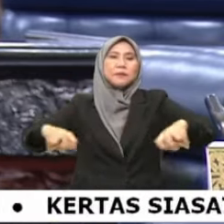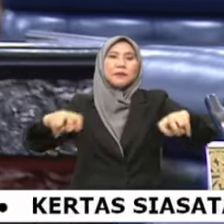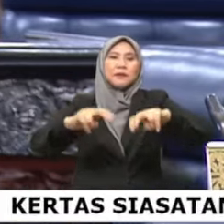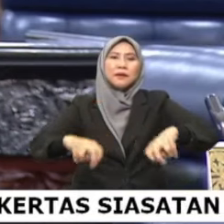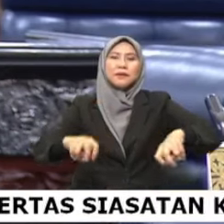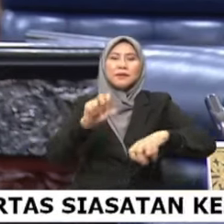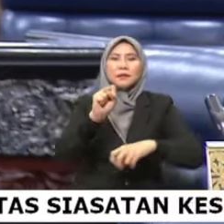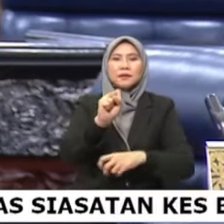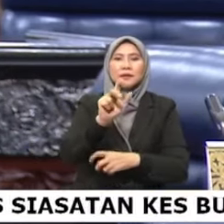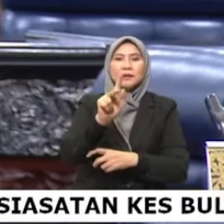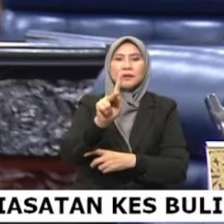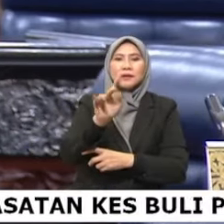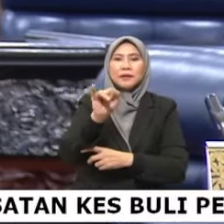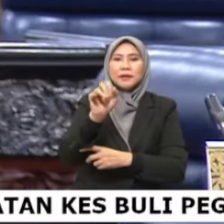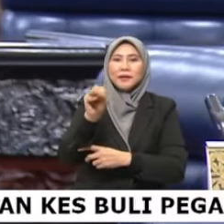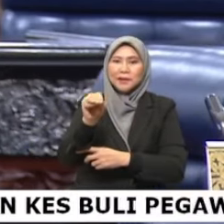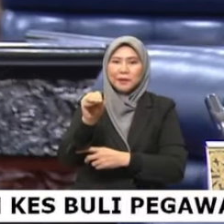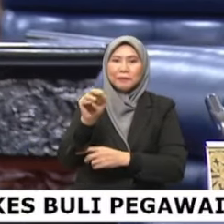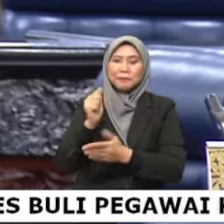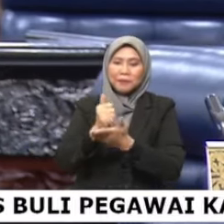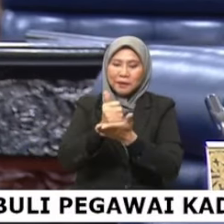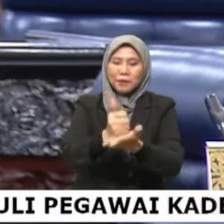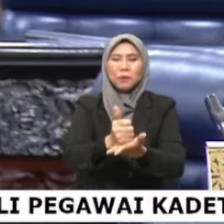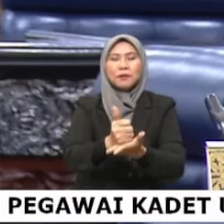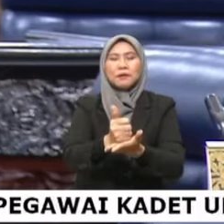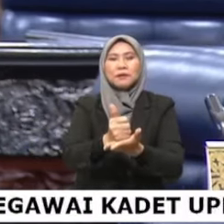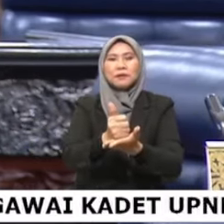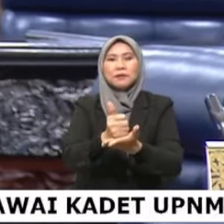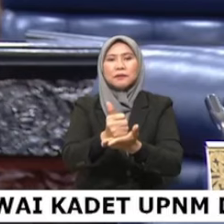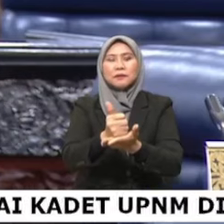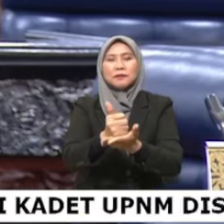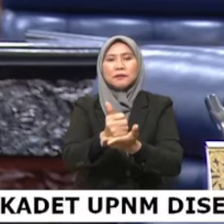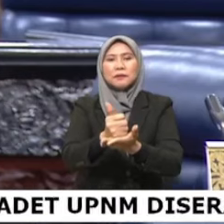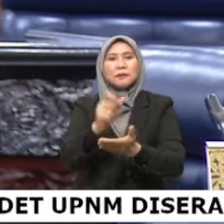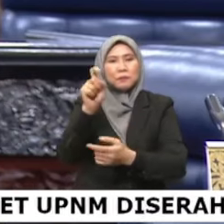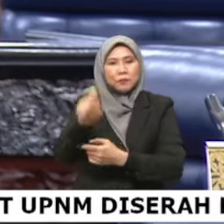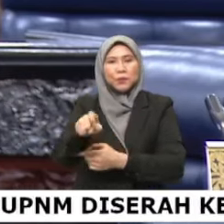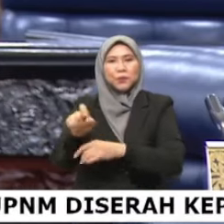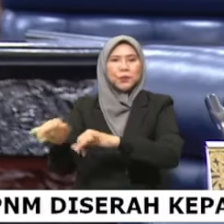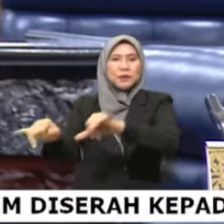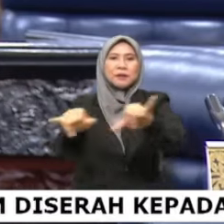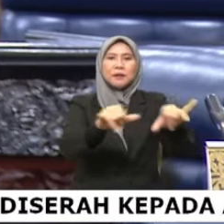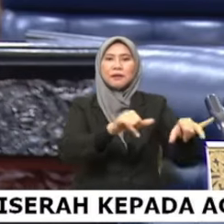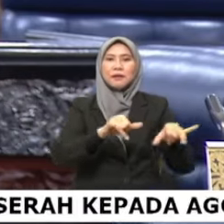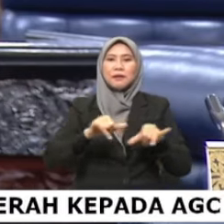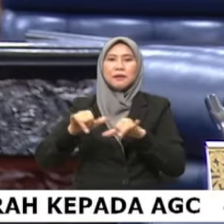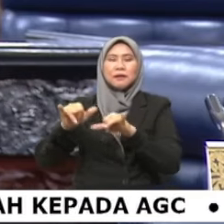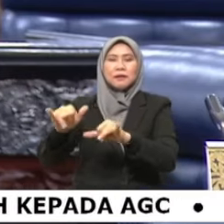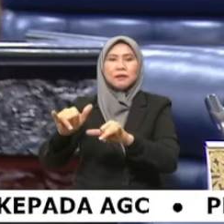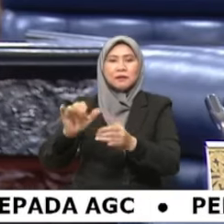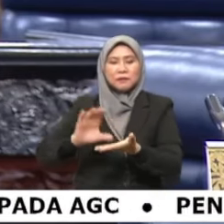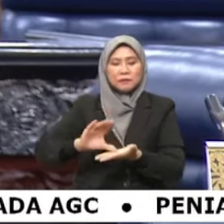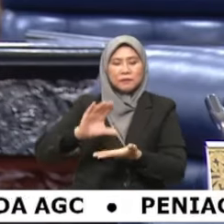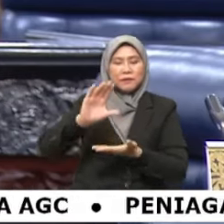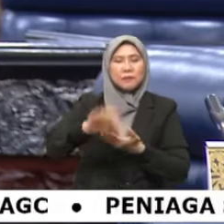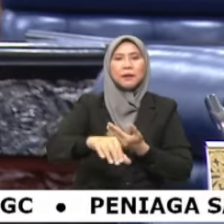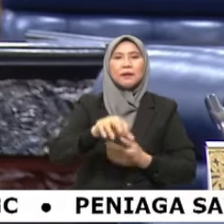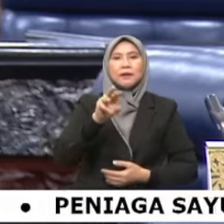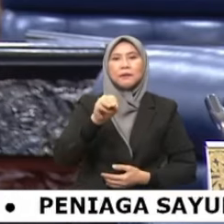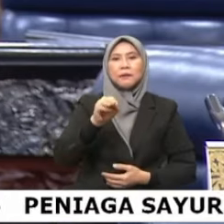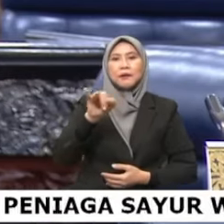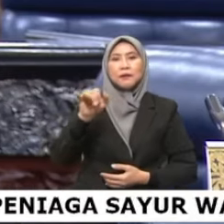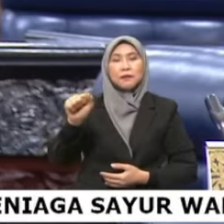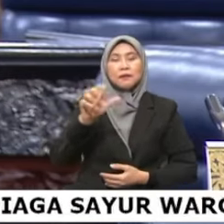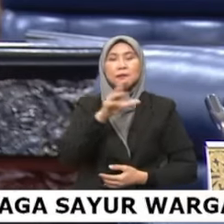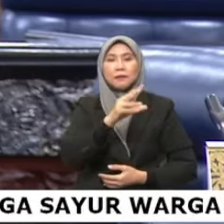skim insentif yang sedia ada supaya dia selaras dengan National Investment Aspiration NIA